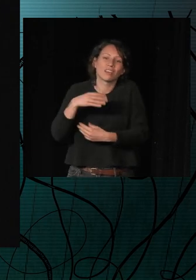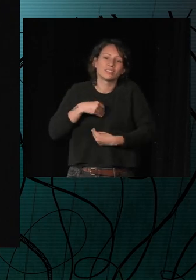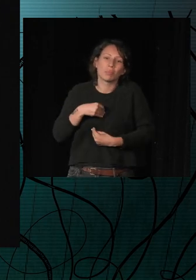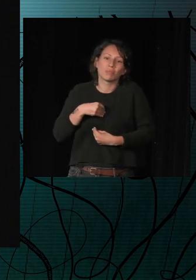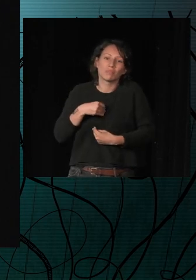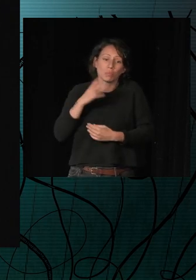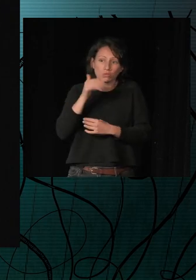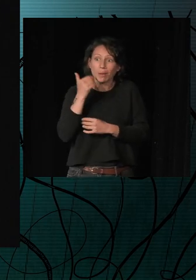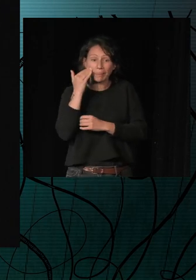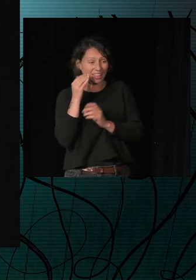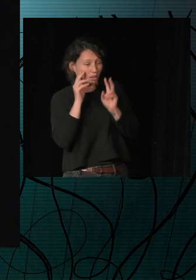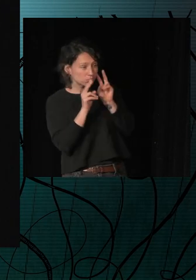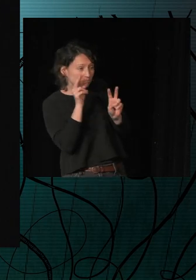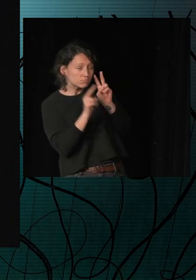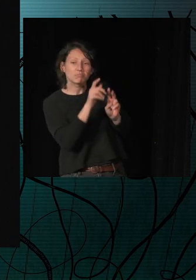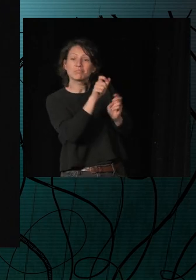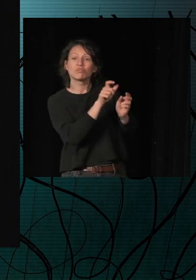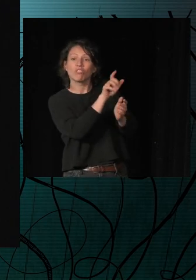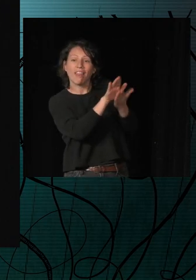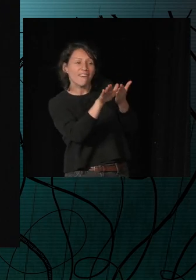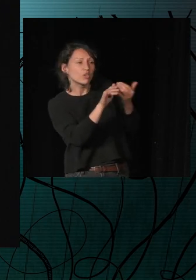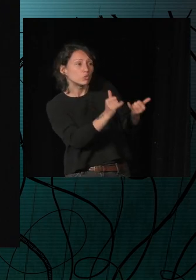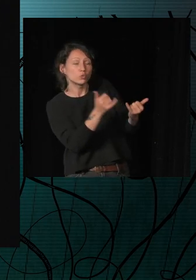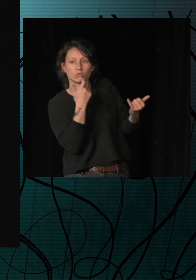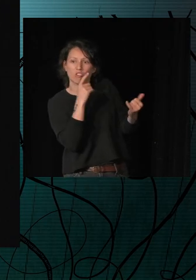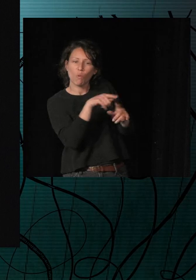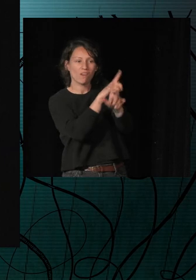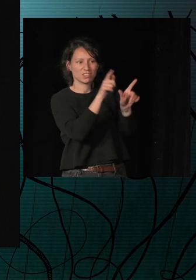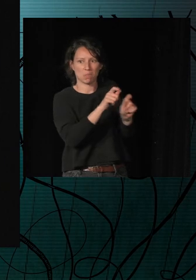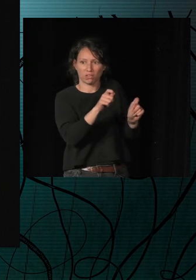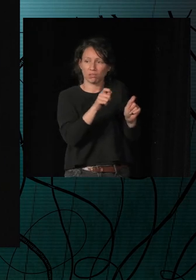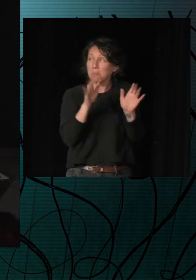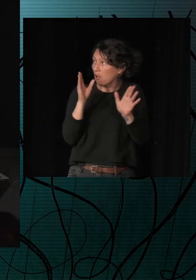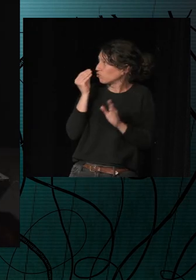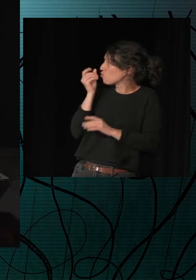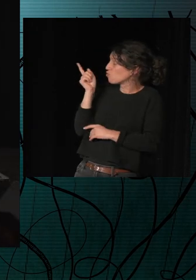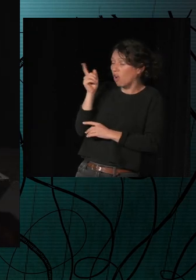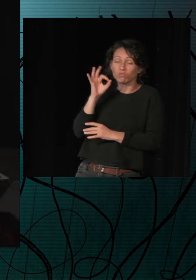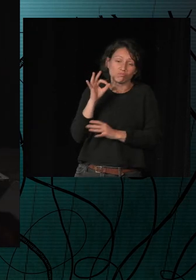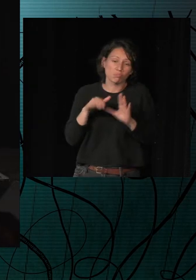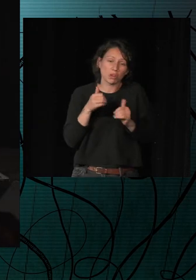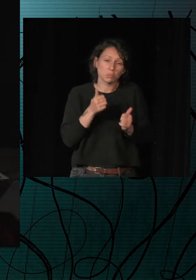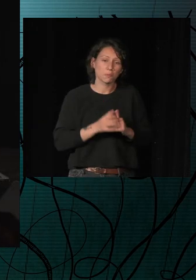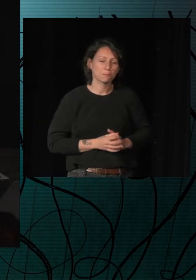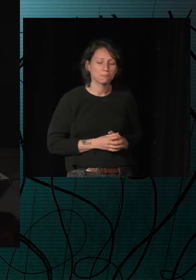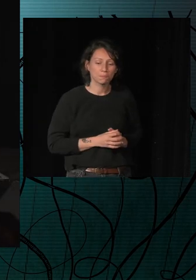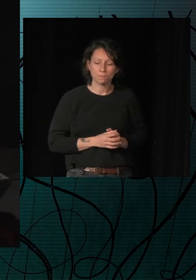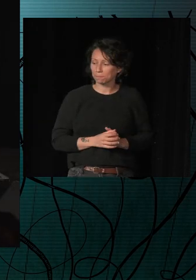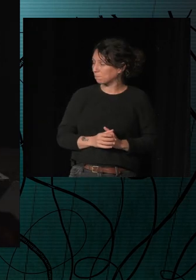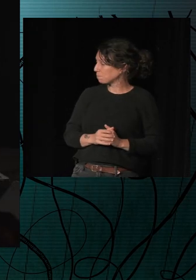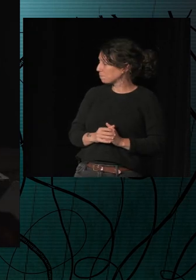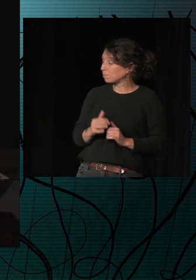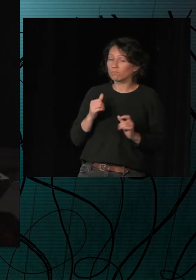la joueuse mais des mécaniques comme ça moi je trouve que ça fonctionne vraiment bien ouais après c'est pas quelque chose qui est très répandu j'ai l'impression dans le jeu vidéo